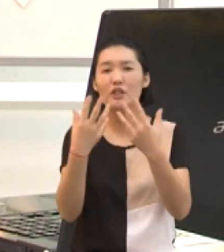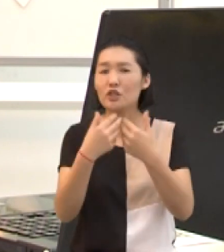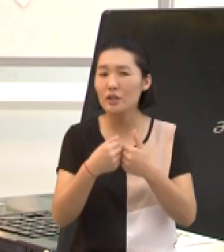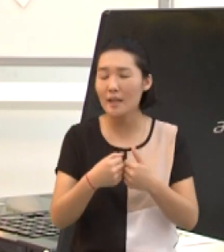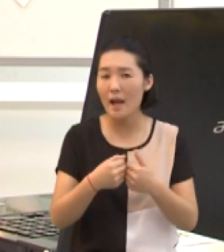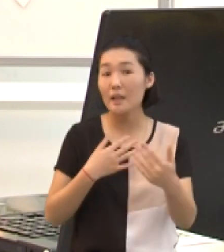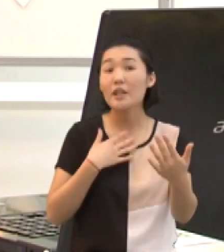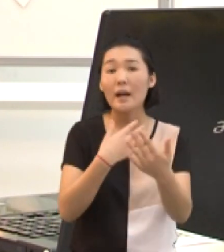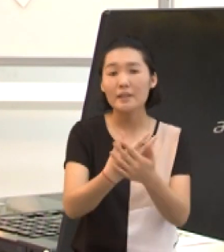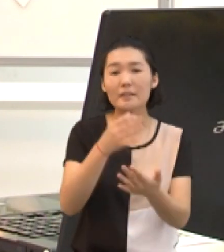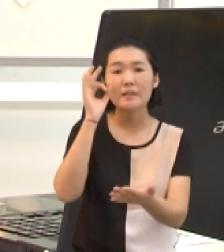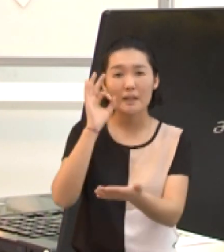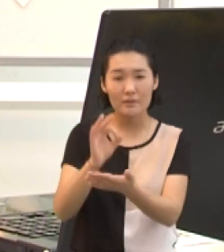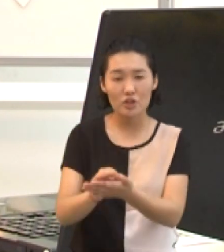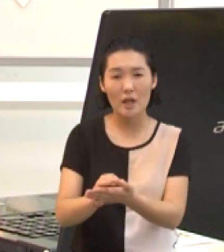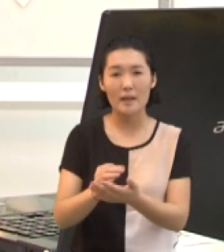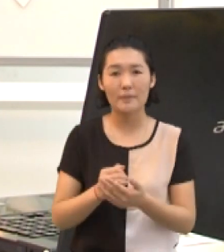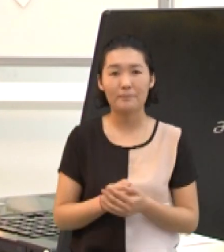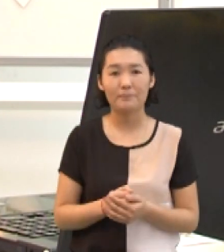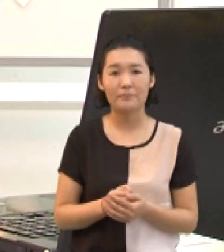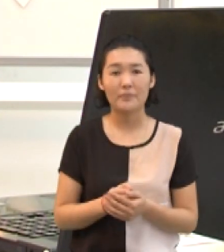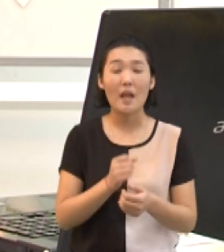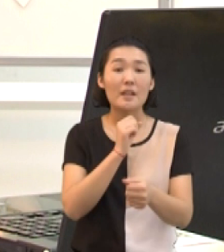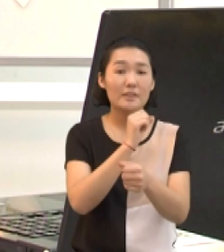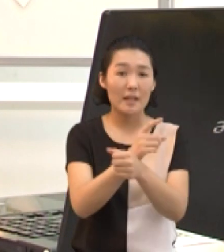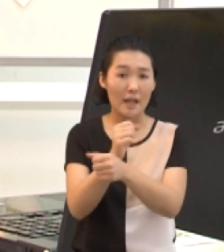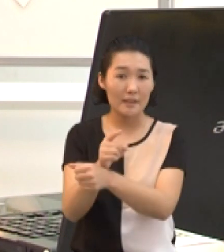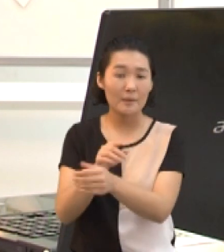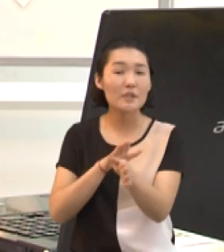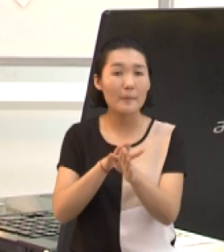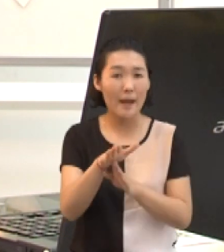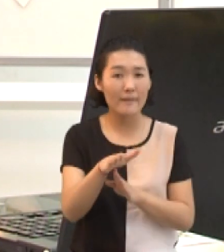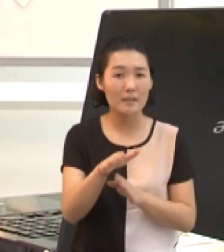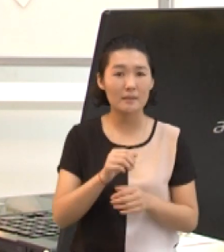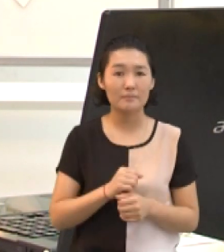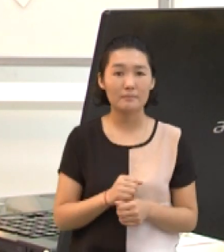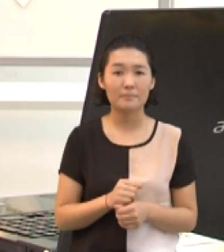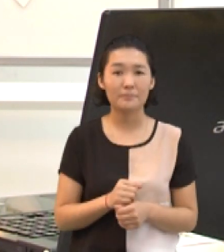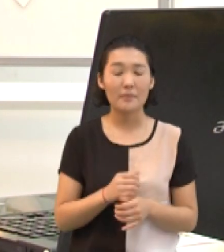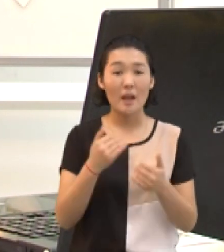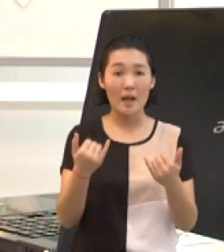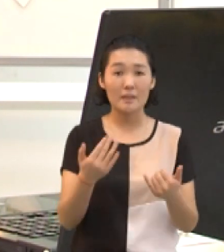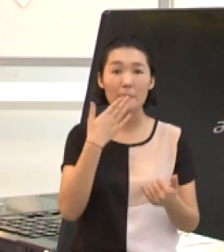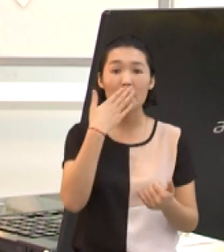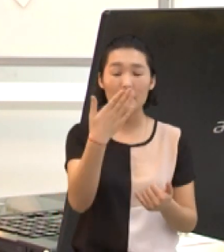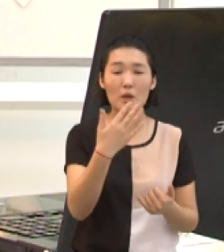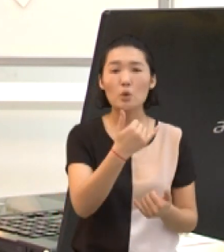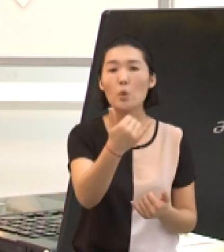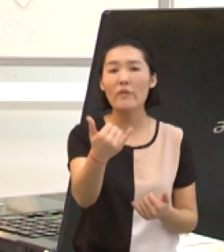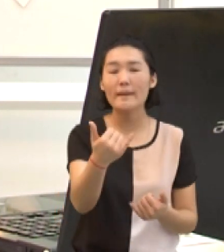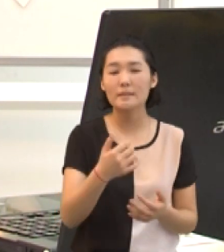и активно отвечали. С заданиями справились. А теперь спрошу у